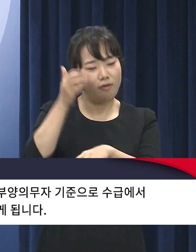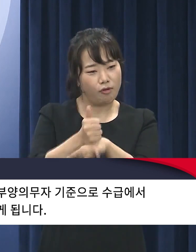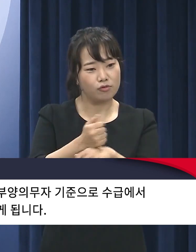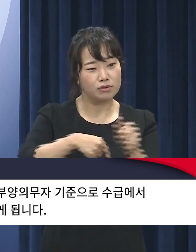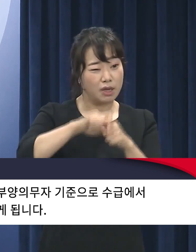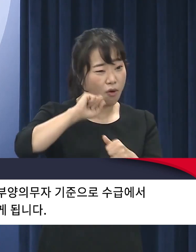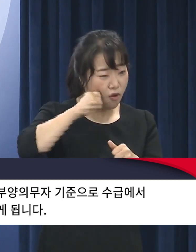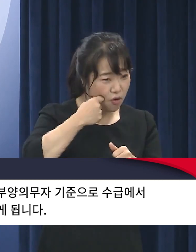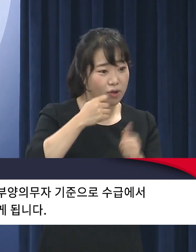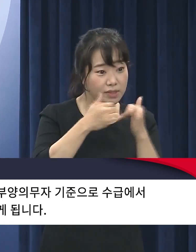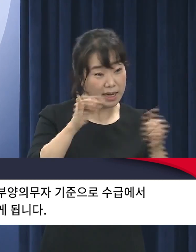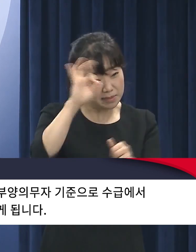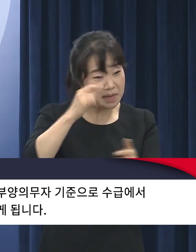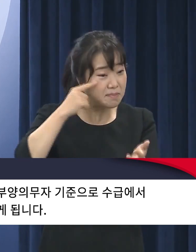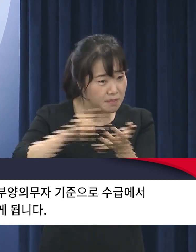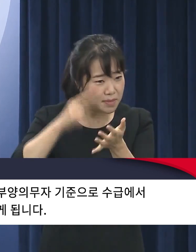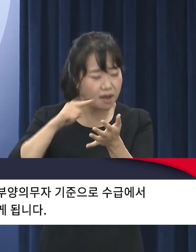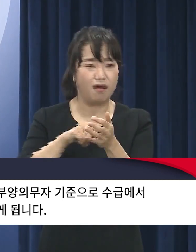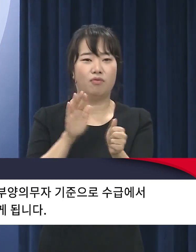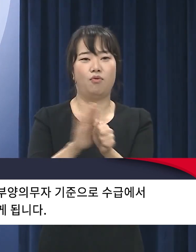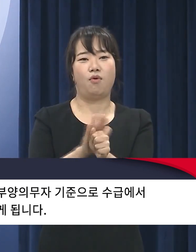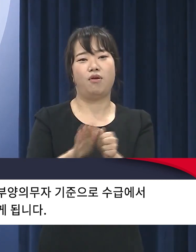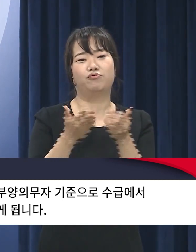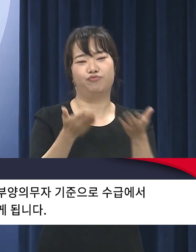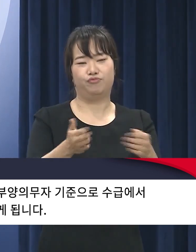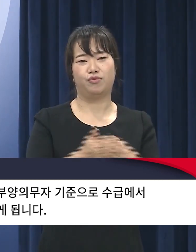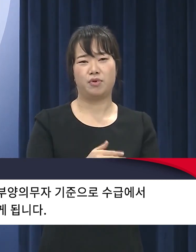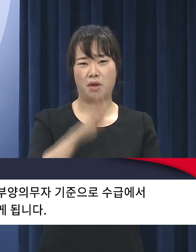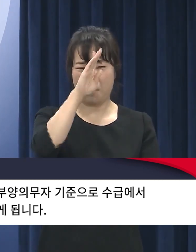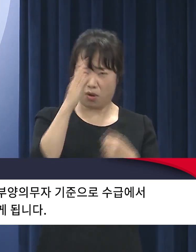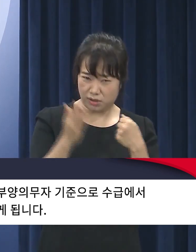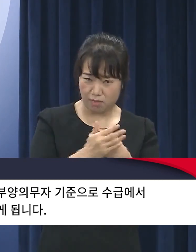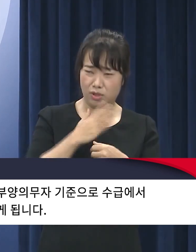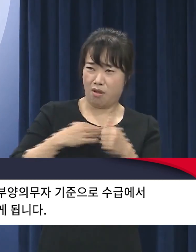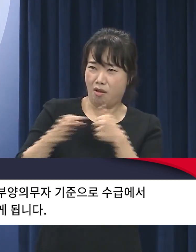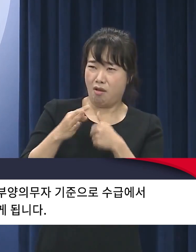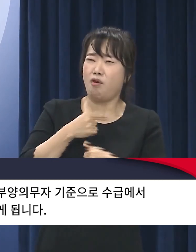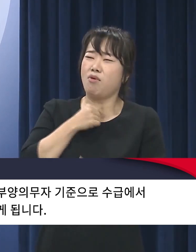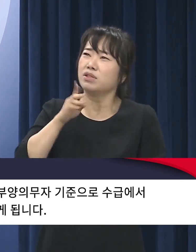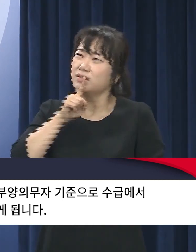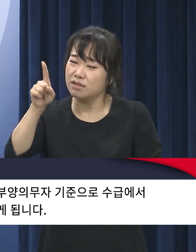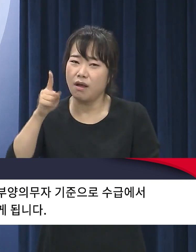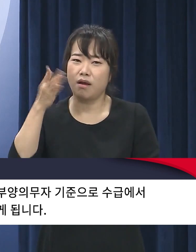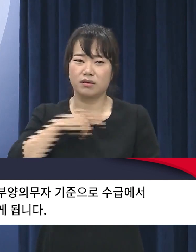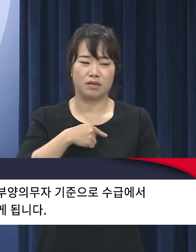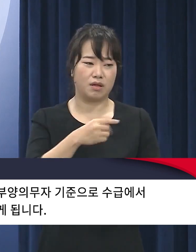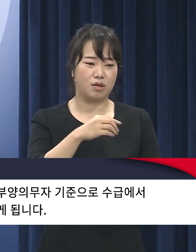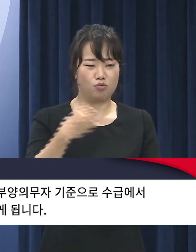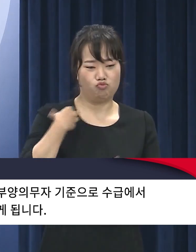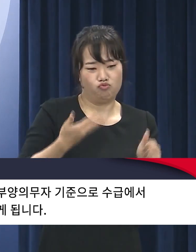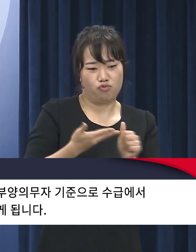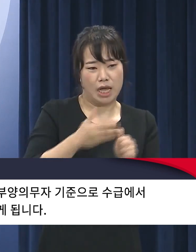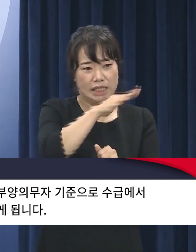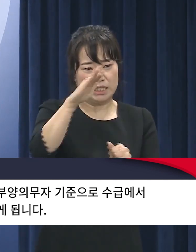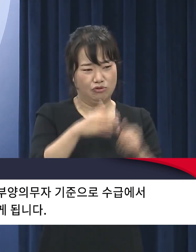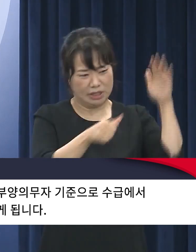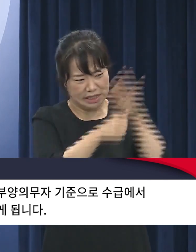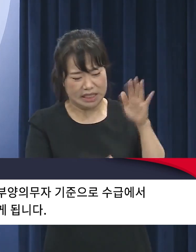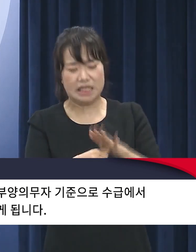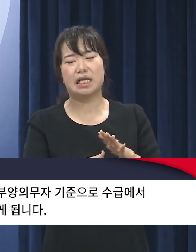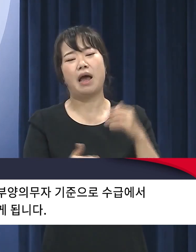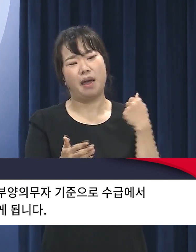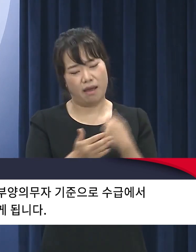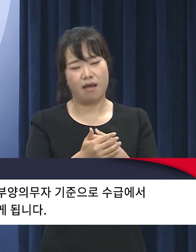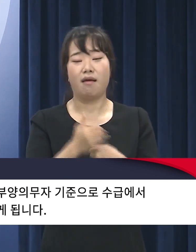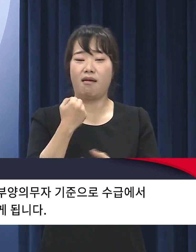대폭 완화합니다. 이를 통해 질병 등으로 의료급여 수급이 필요하지만 부양 의무자 기준으로 수급에서 탈락했던